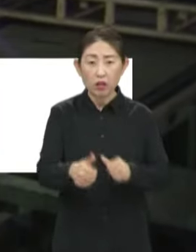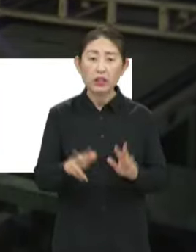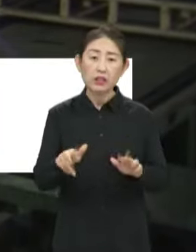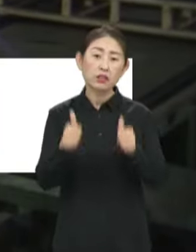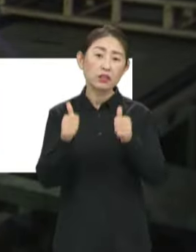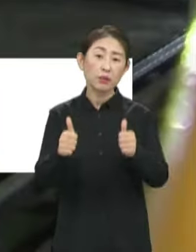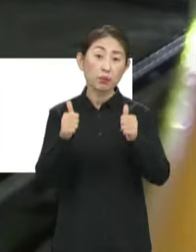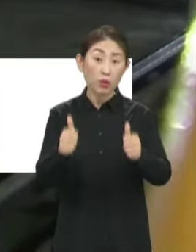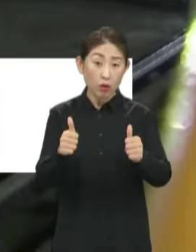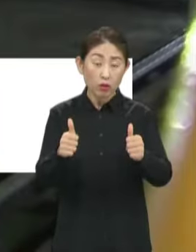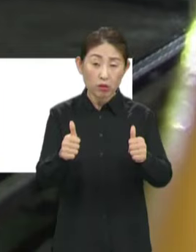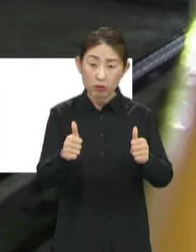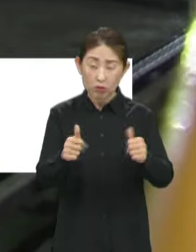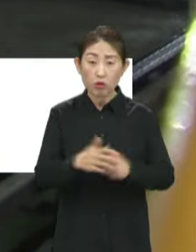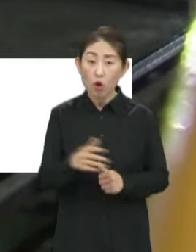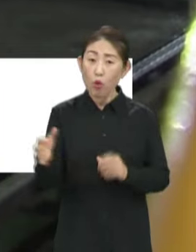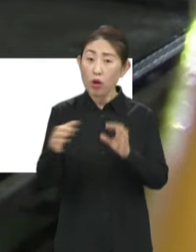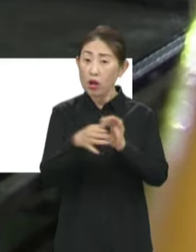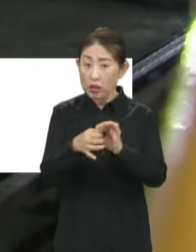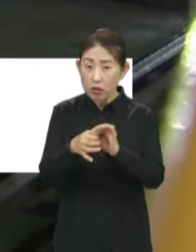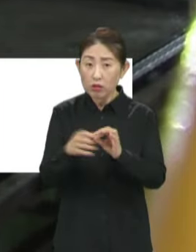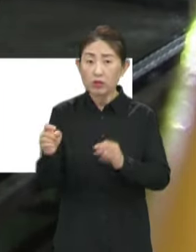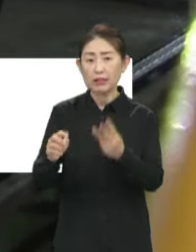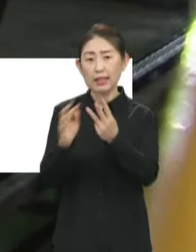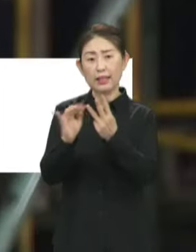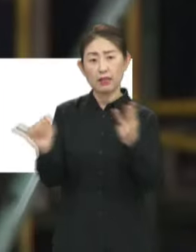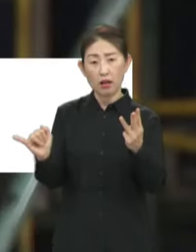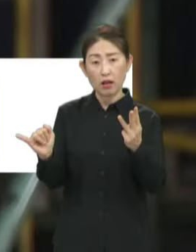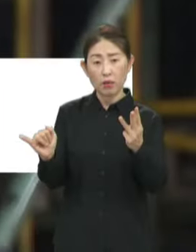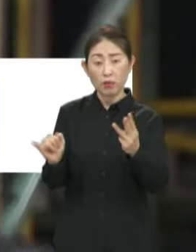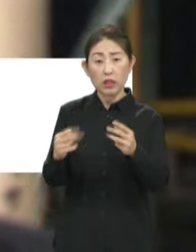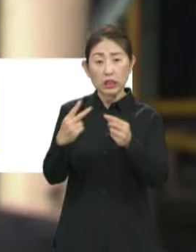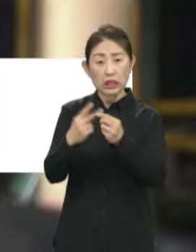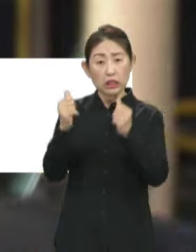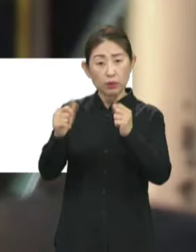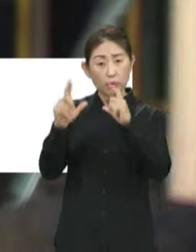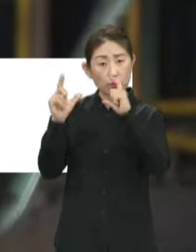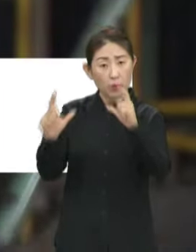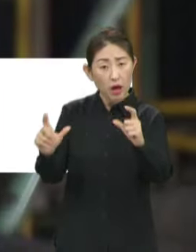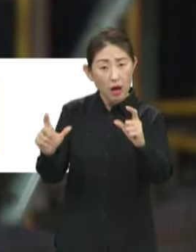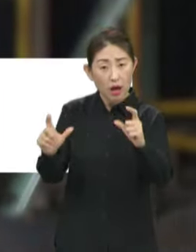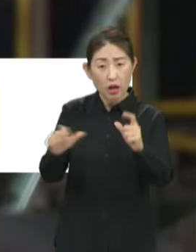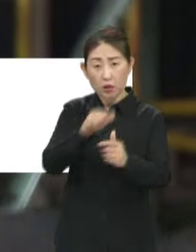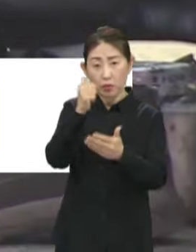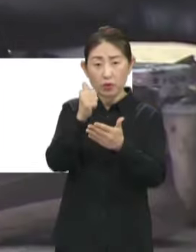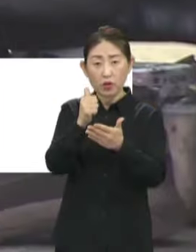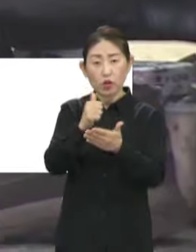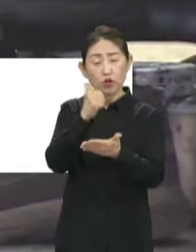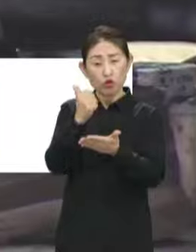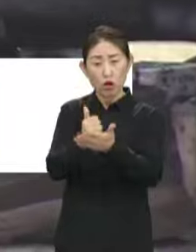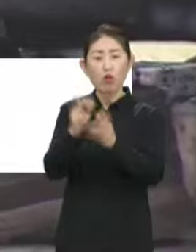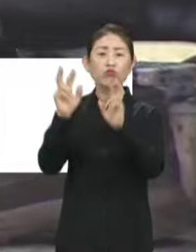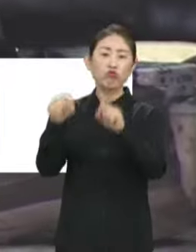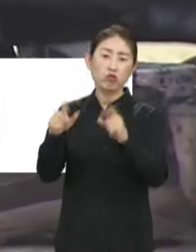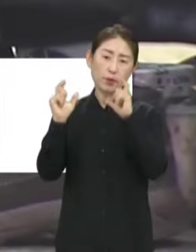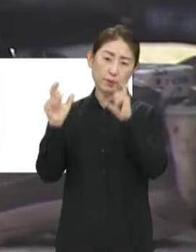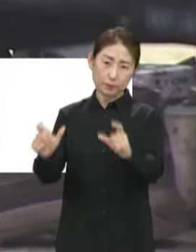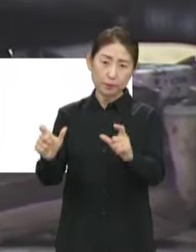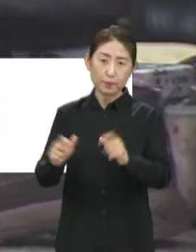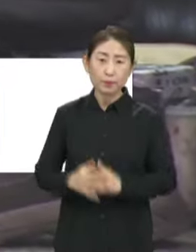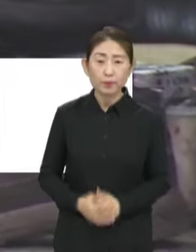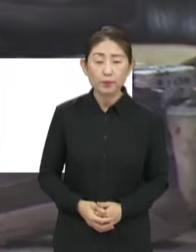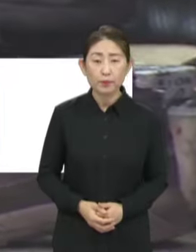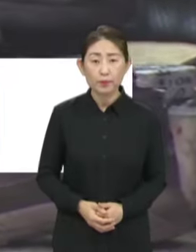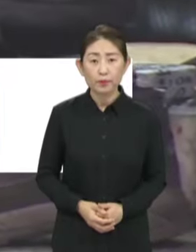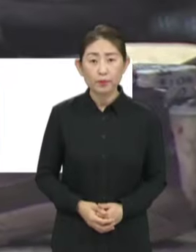관련해 재판에 넘겨진 한국타이어 대전 공장장 등 3명이 업무상 과실치사 혐의에 대해 항소심에서도